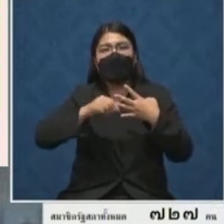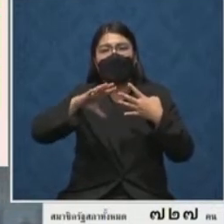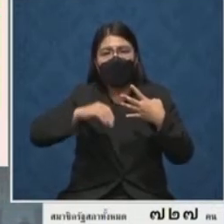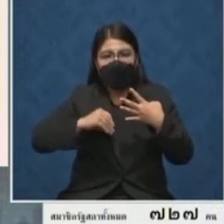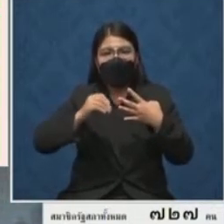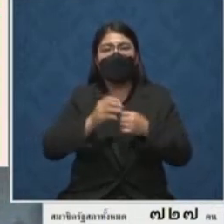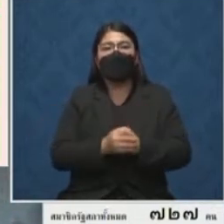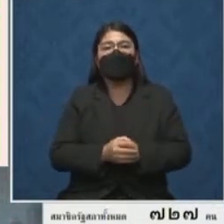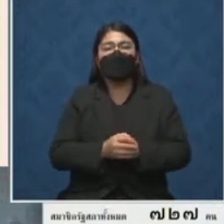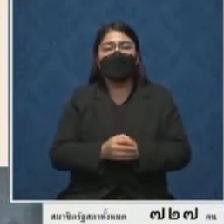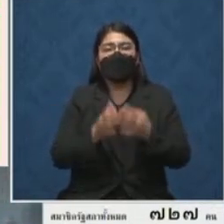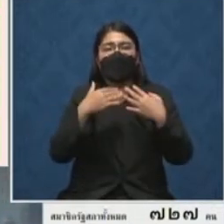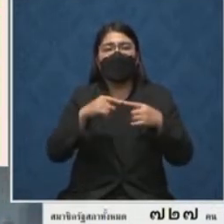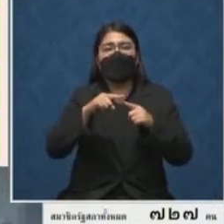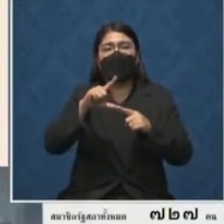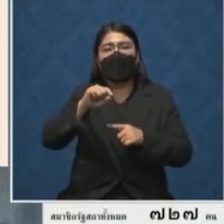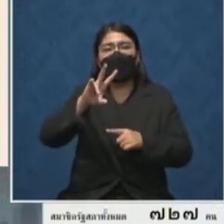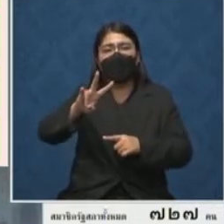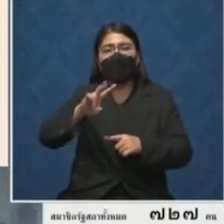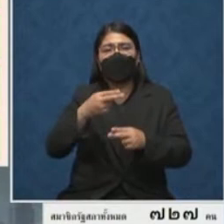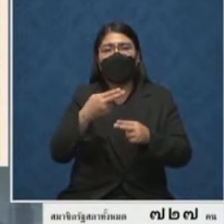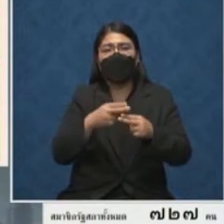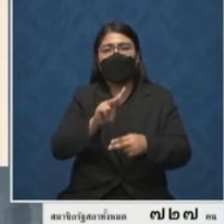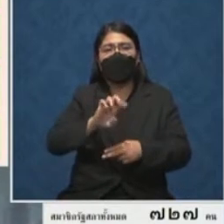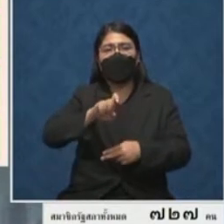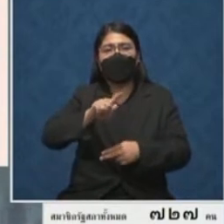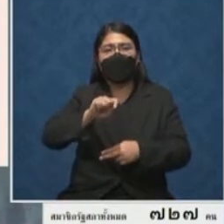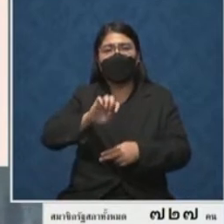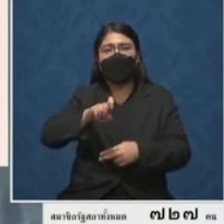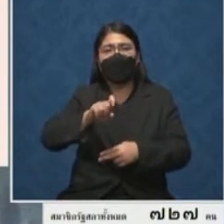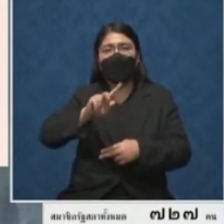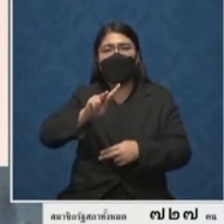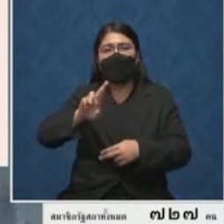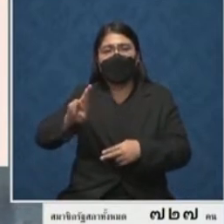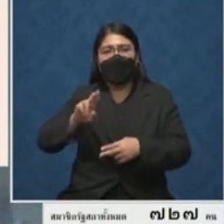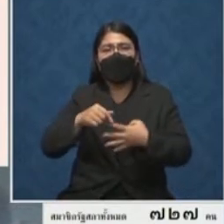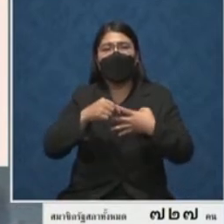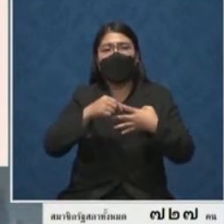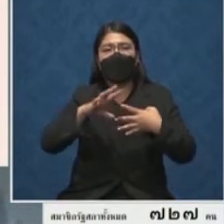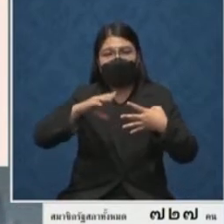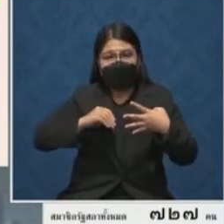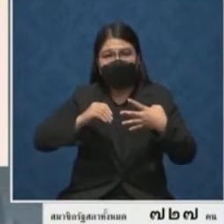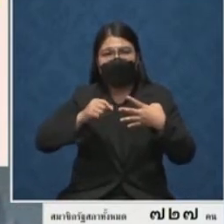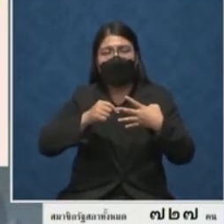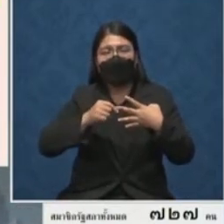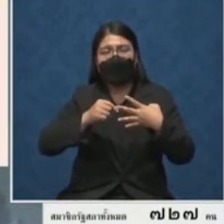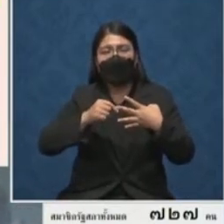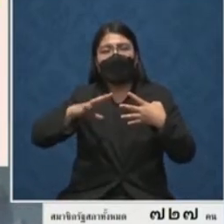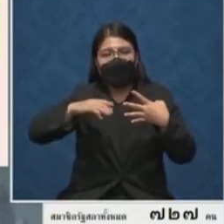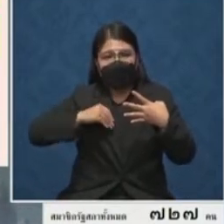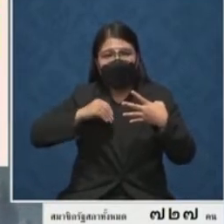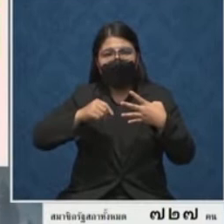ครับ 27นายกิตติกรโลสุนทร 1รับหลักการ2รับหลัก